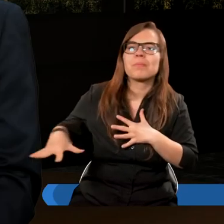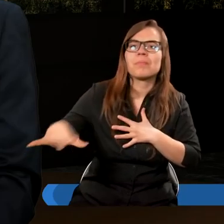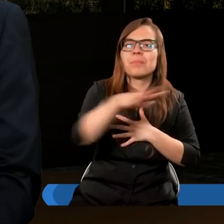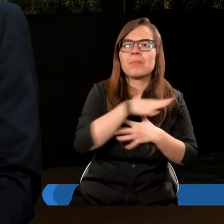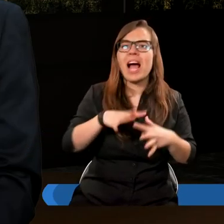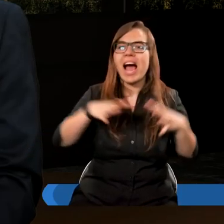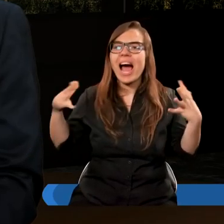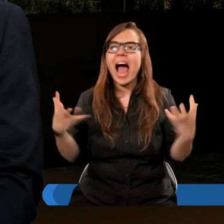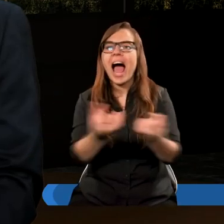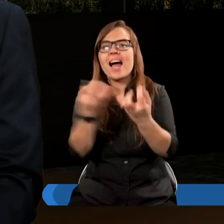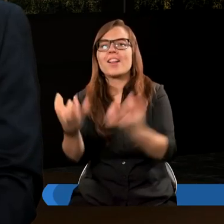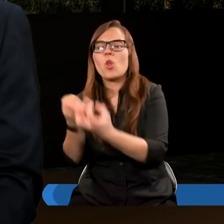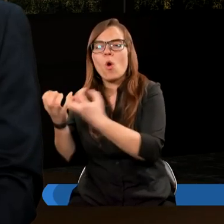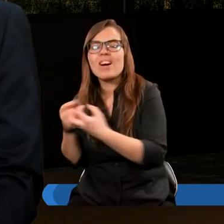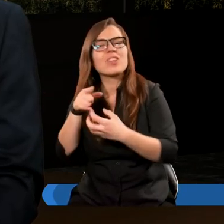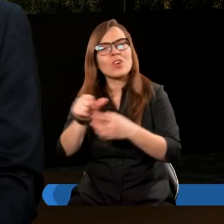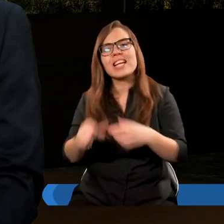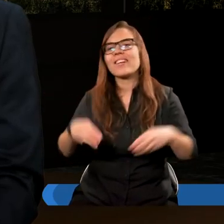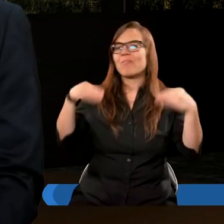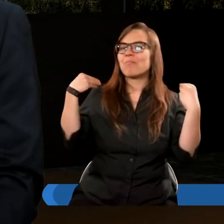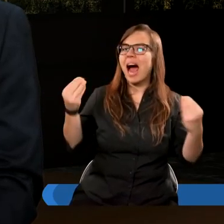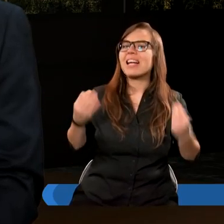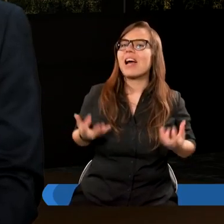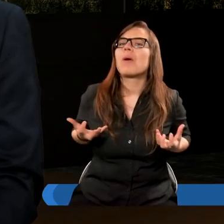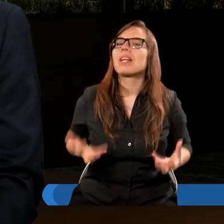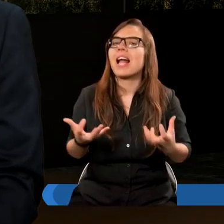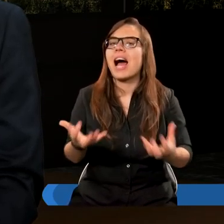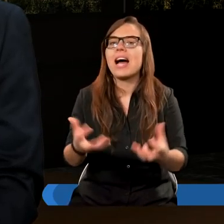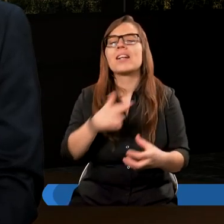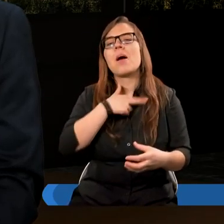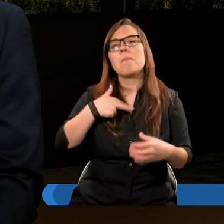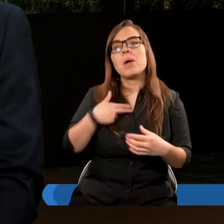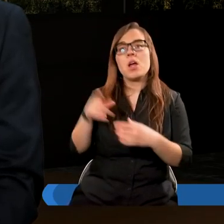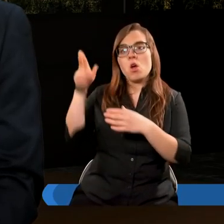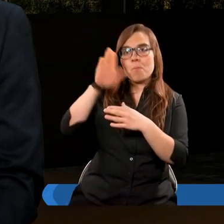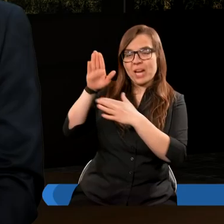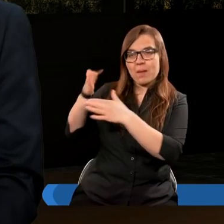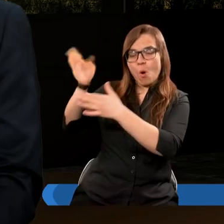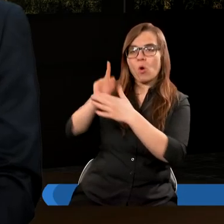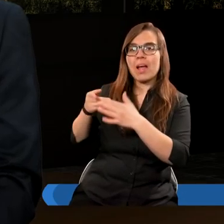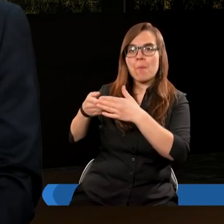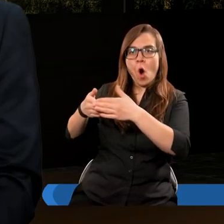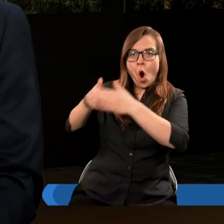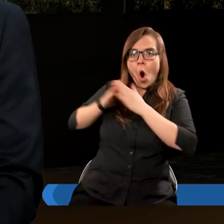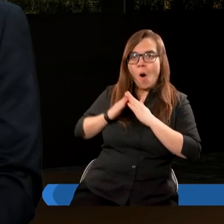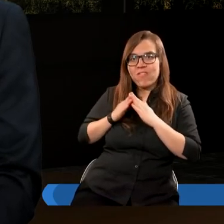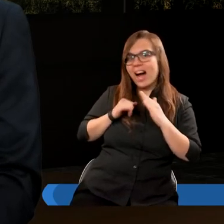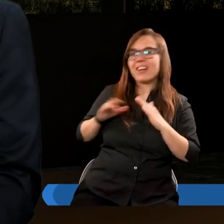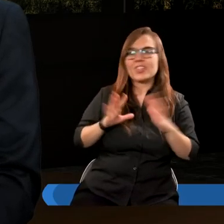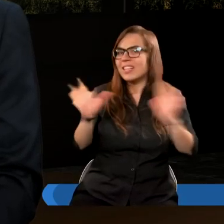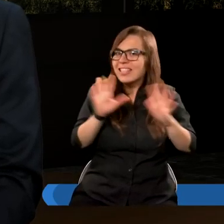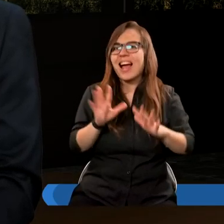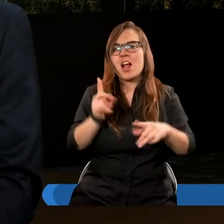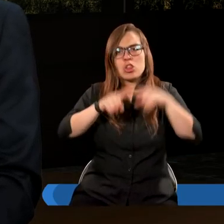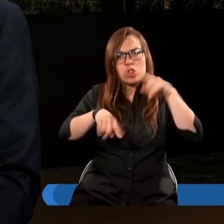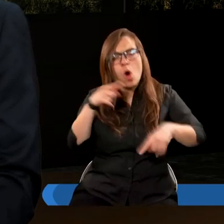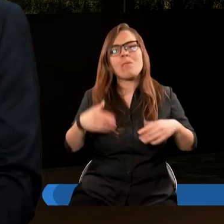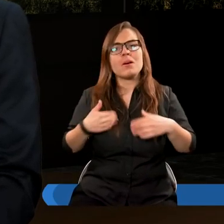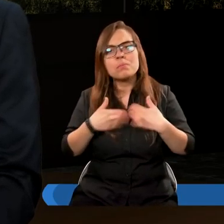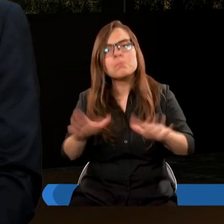bardzo zachęcające, że ja nie muszę się przed tym Bogiem chować, jakoś Go przekonywać. Nie, nie, to ten Bóg mnie